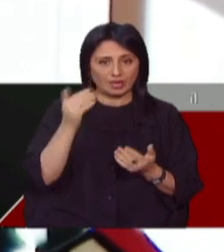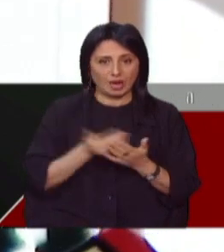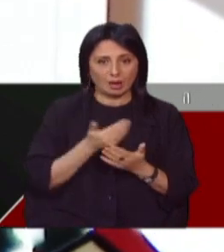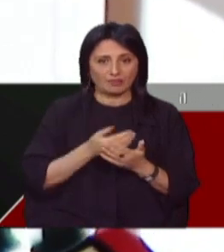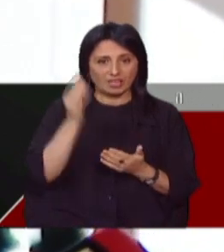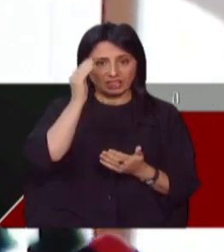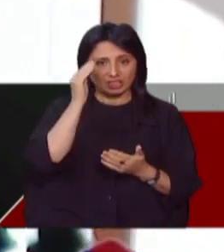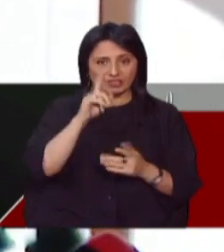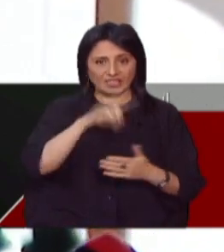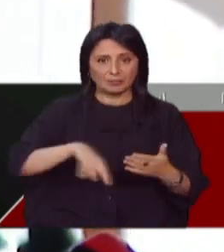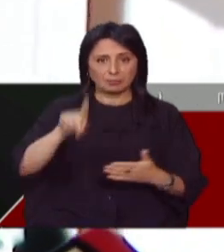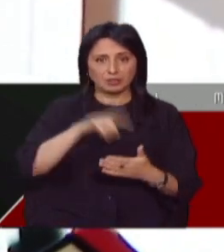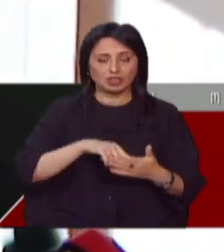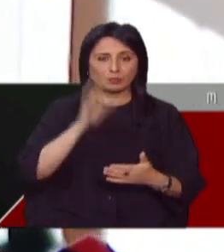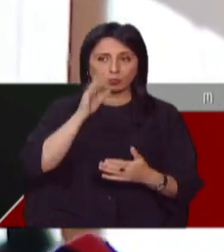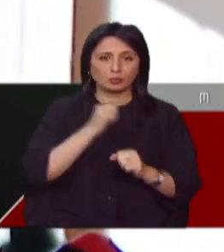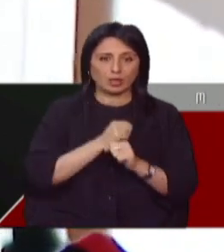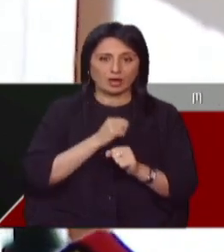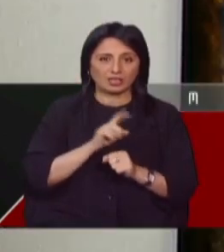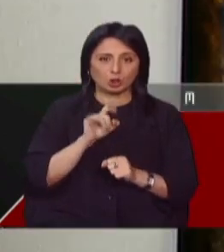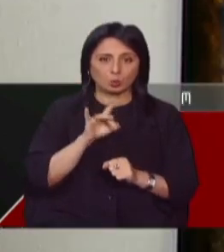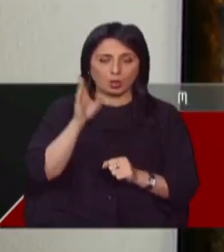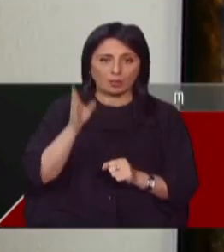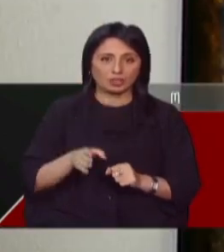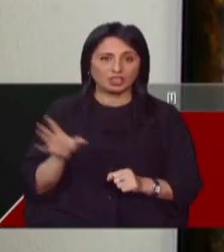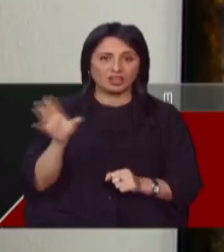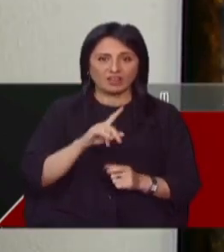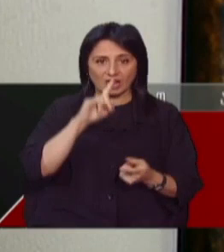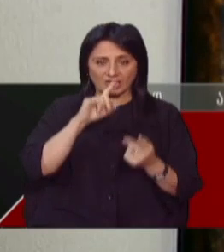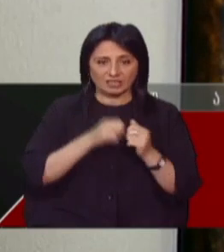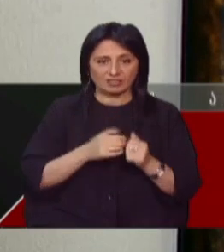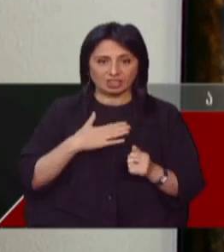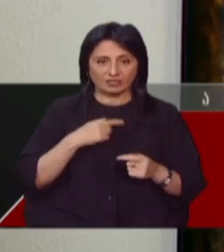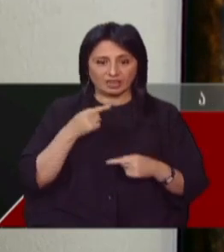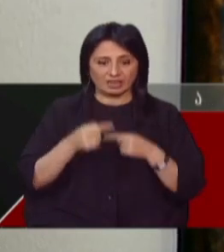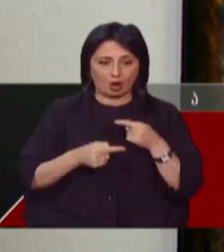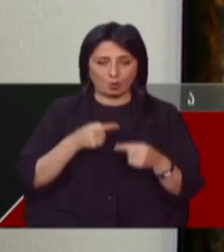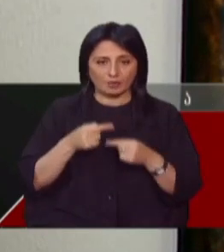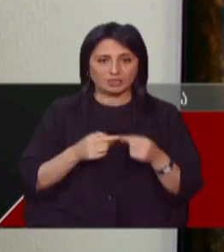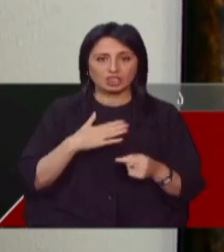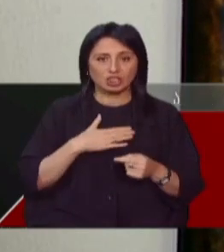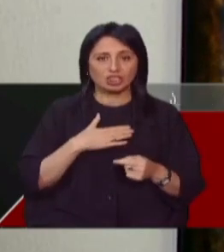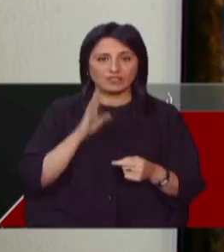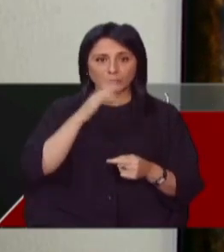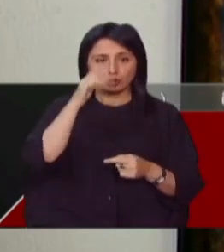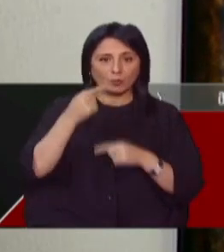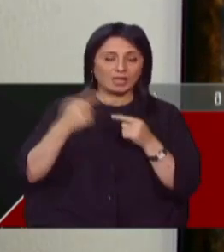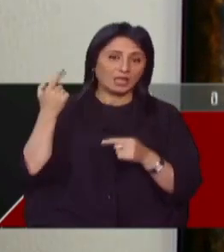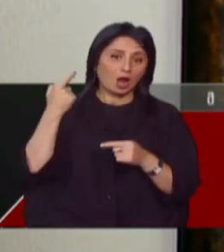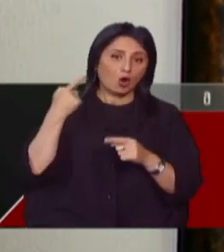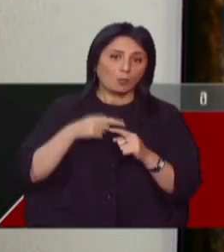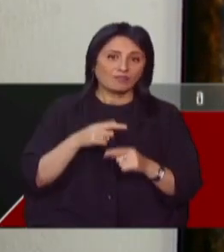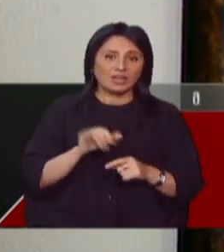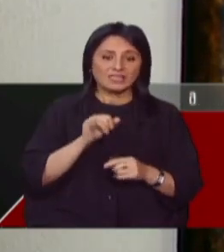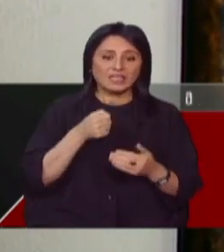ამბავს, თითქოს და იმპიჩმენტს მოუწყობენ საალმე ზურაბიშვილს. ყველას გვახსოვს ჩვენს თაობასაც, ჩვენი მშობლების თაობასაც, თუ